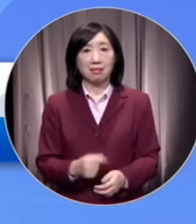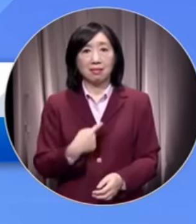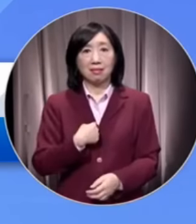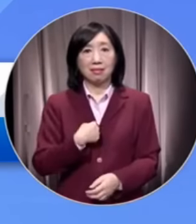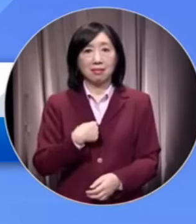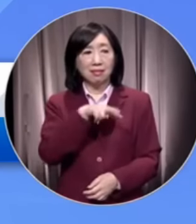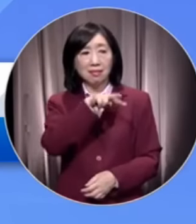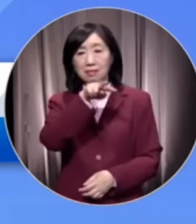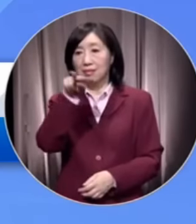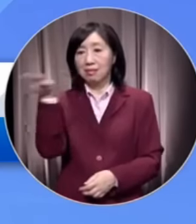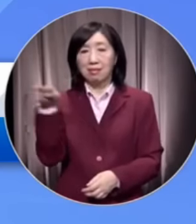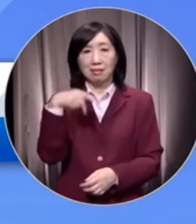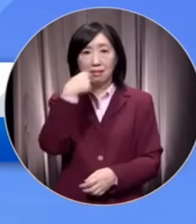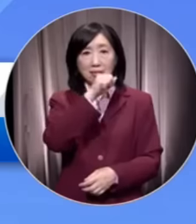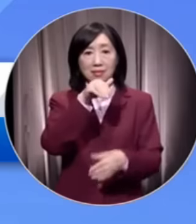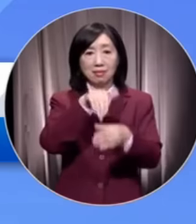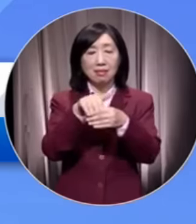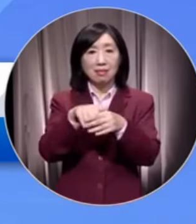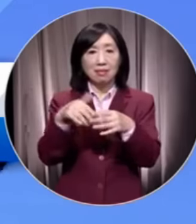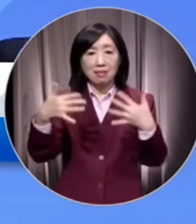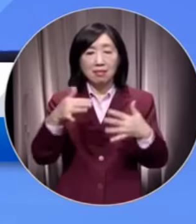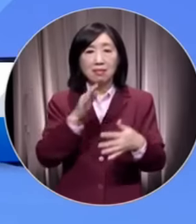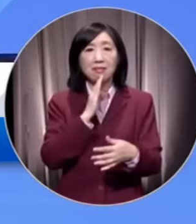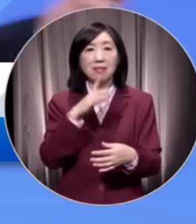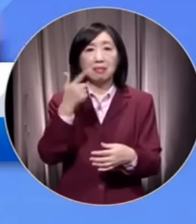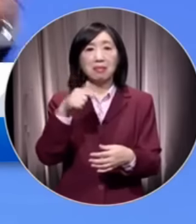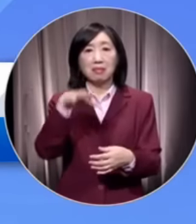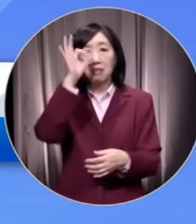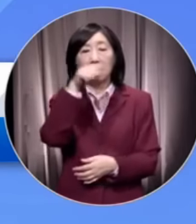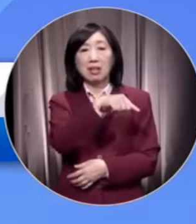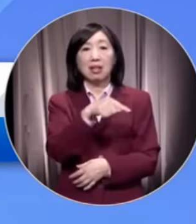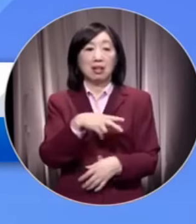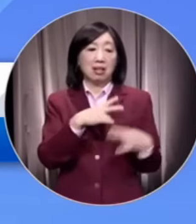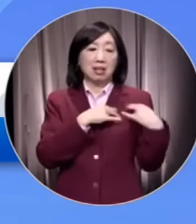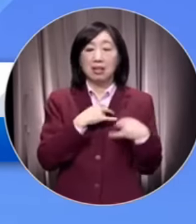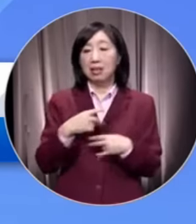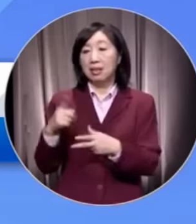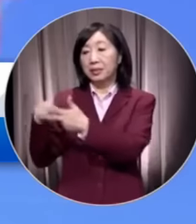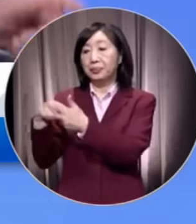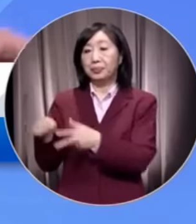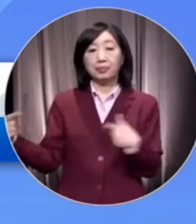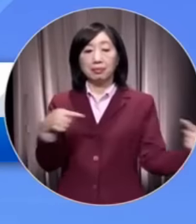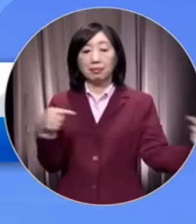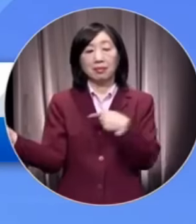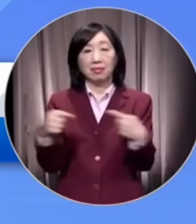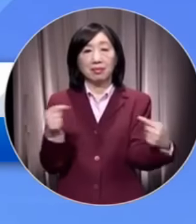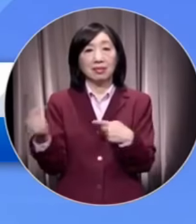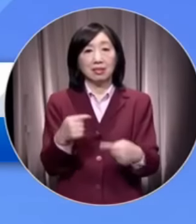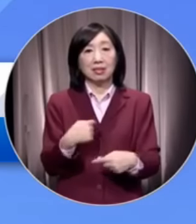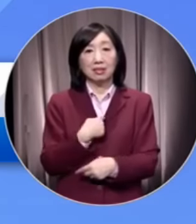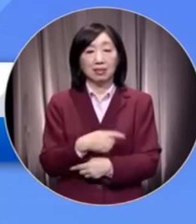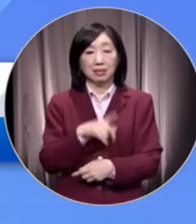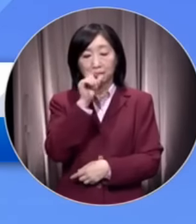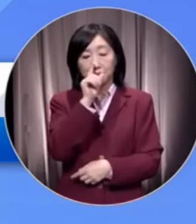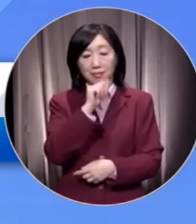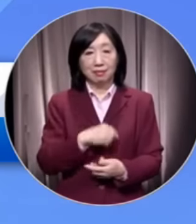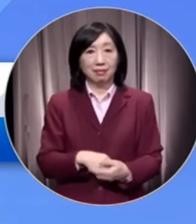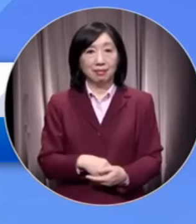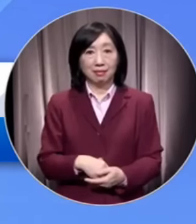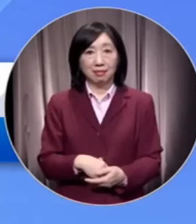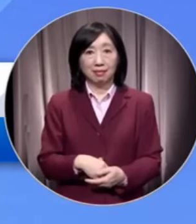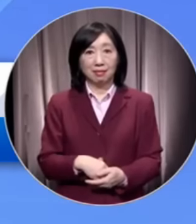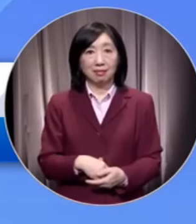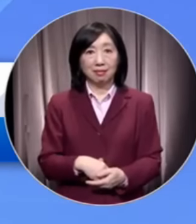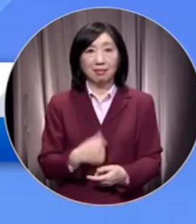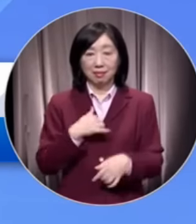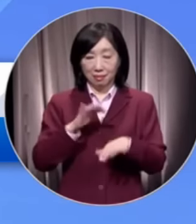的选举真正的问题，不是在看到他们两个又在吵来吵去，你指的我，我指的你，而是今天我们